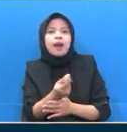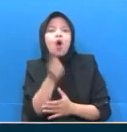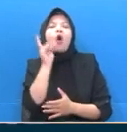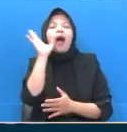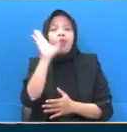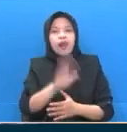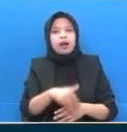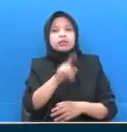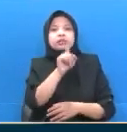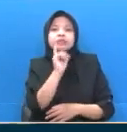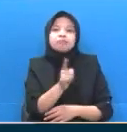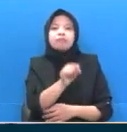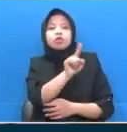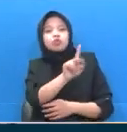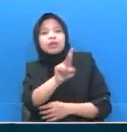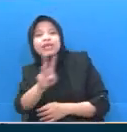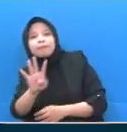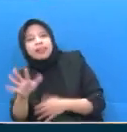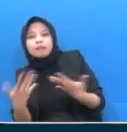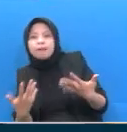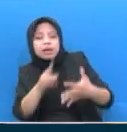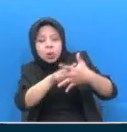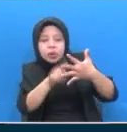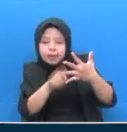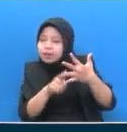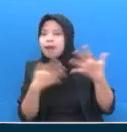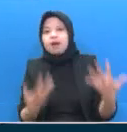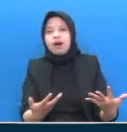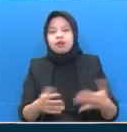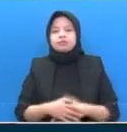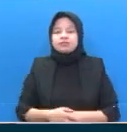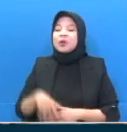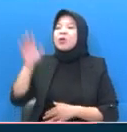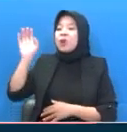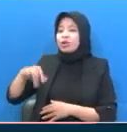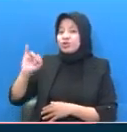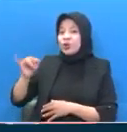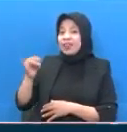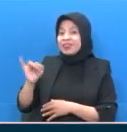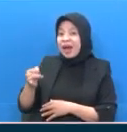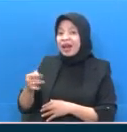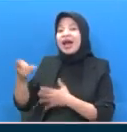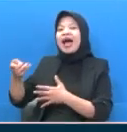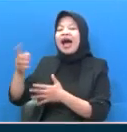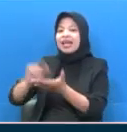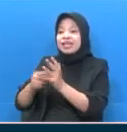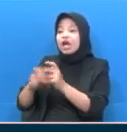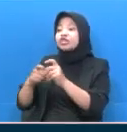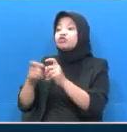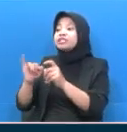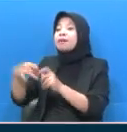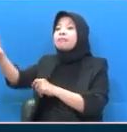penyebabnya 1, 2, 3. Gitu Mbak Adit, menurut saya seperti itu. Okay. Mas Jonathan, jadi Anda melihat bahwa keterangan dari Susi, kalau tadi